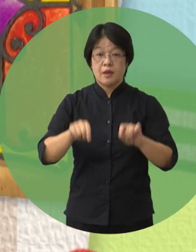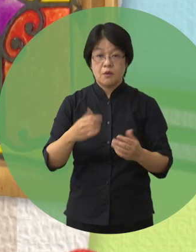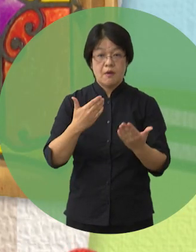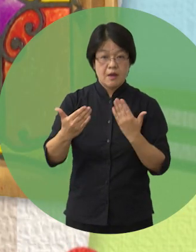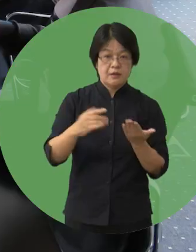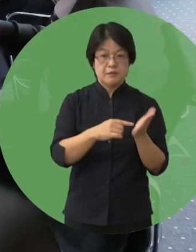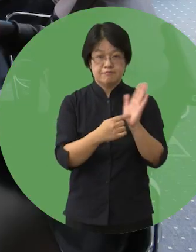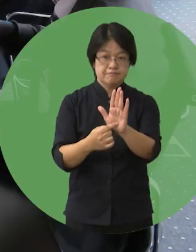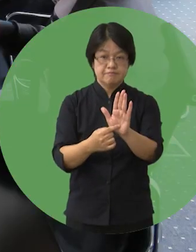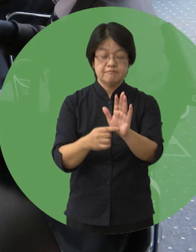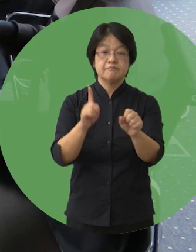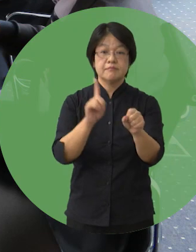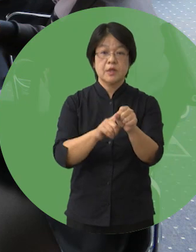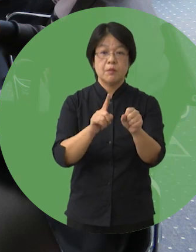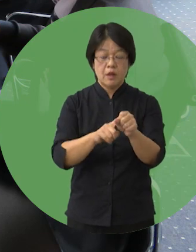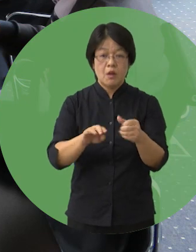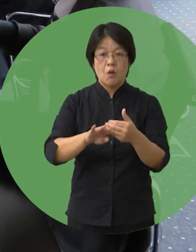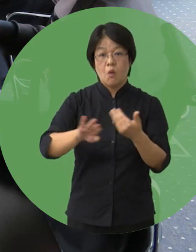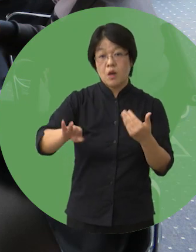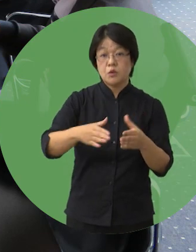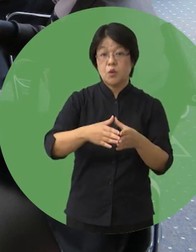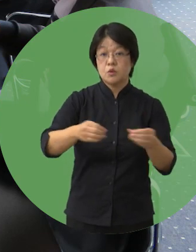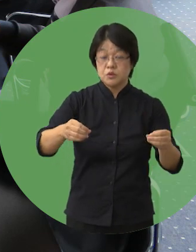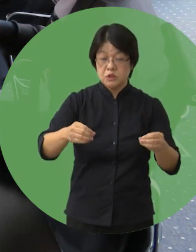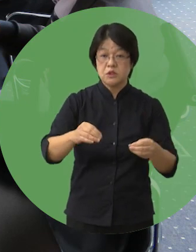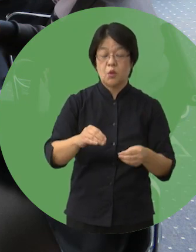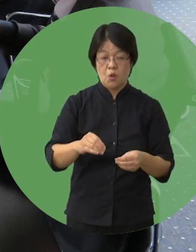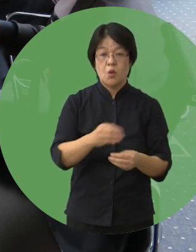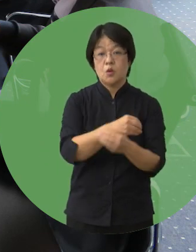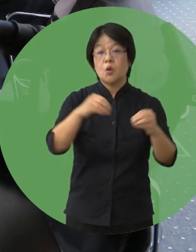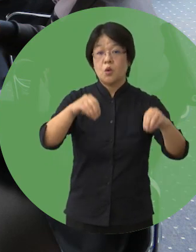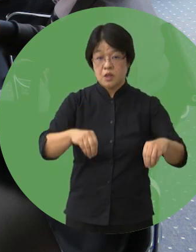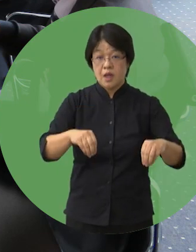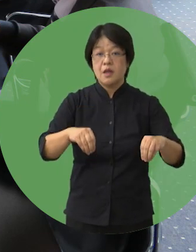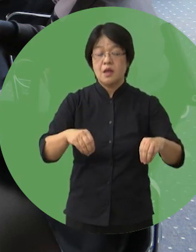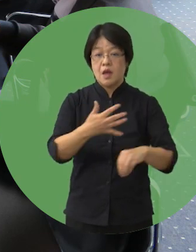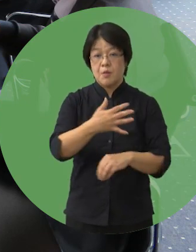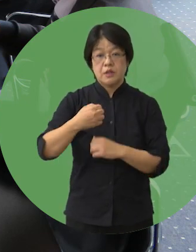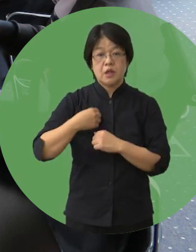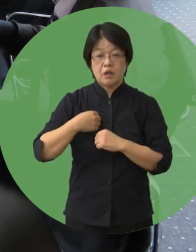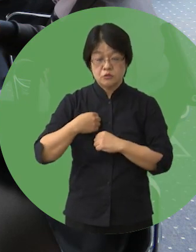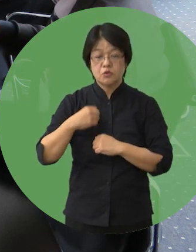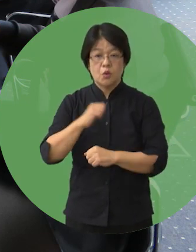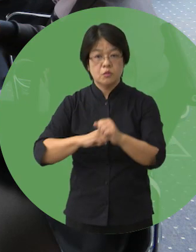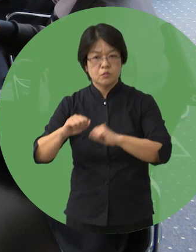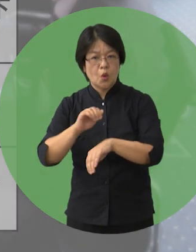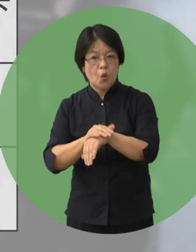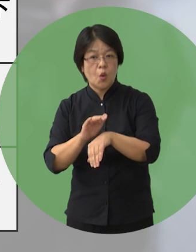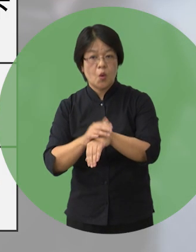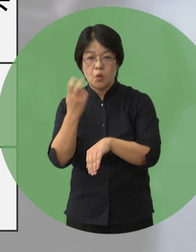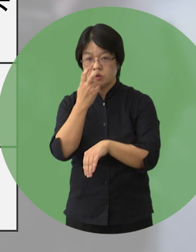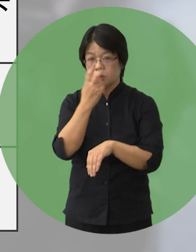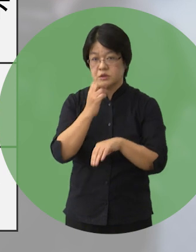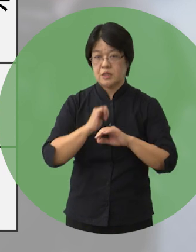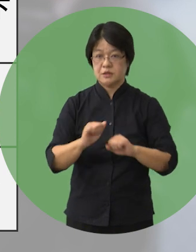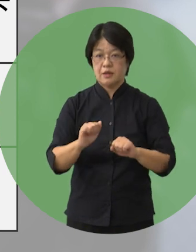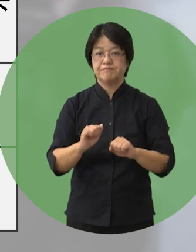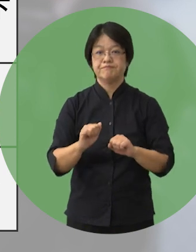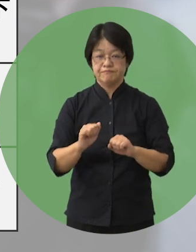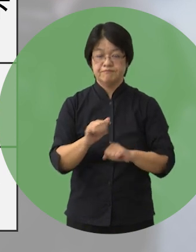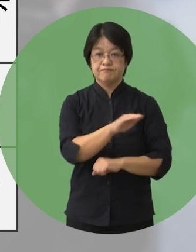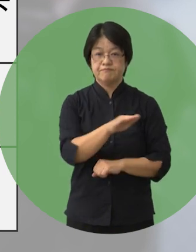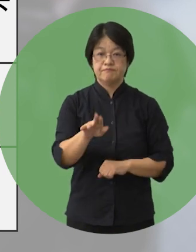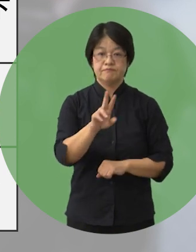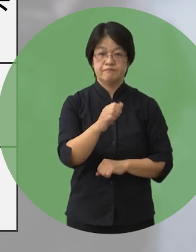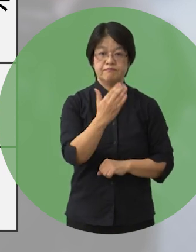するため、他国の地位協定や米軍基地の運用状況を調査しています。平成29年